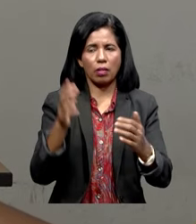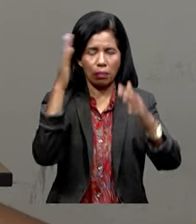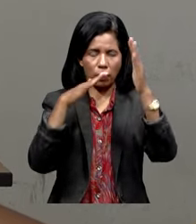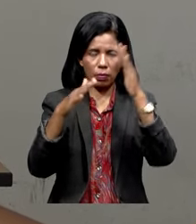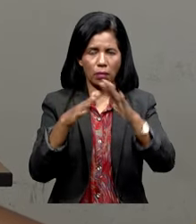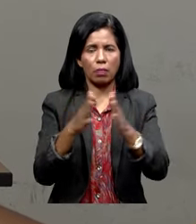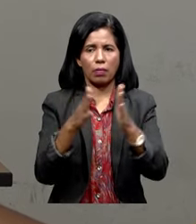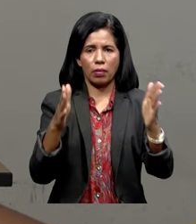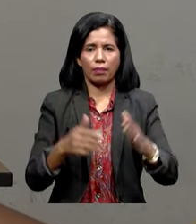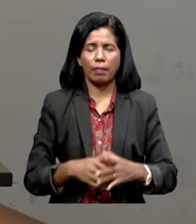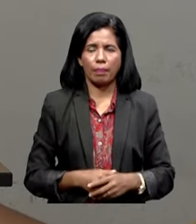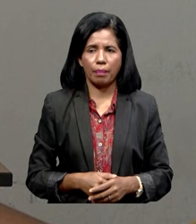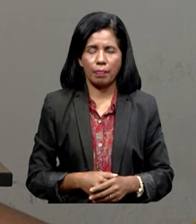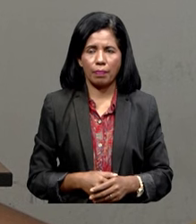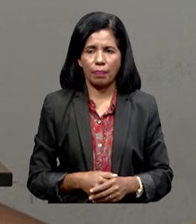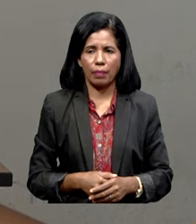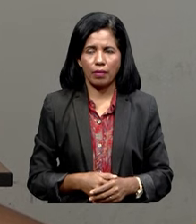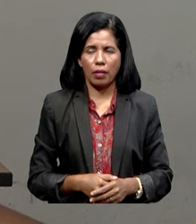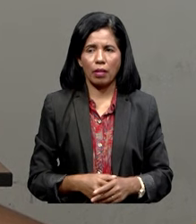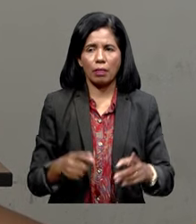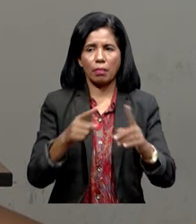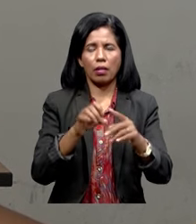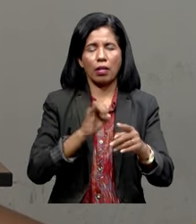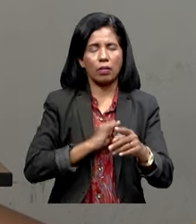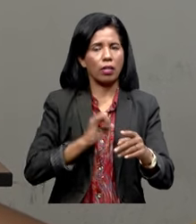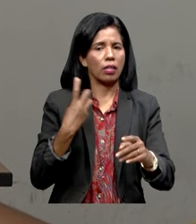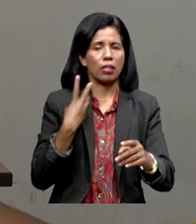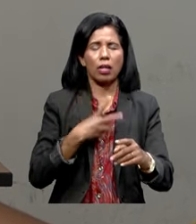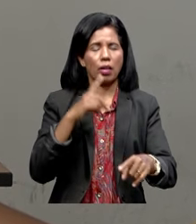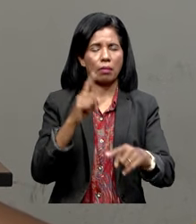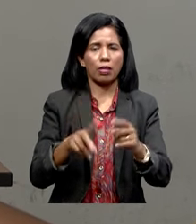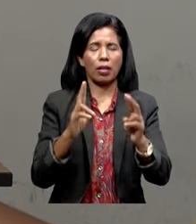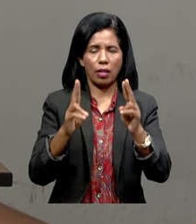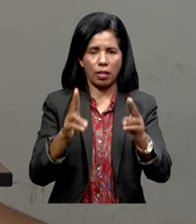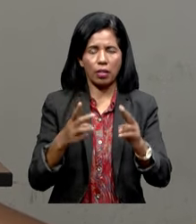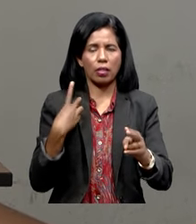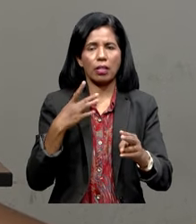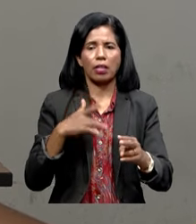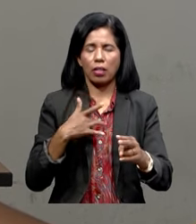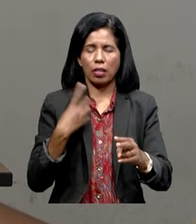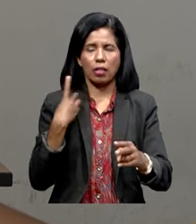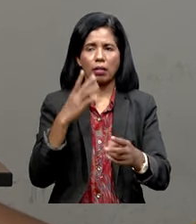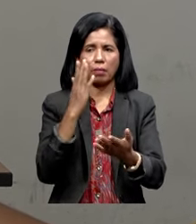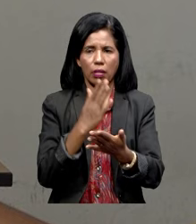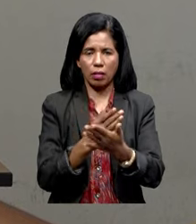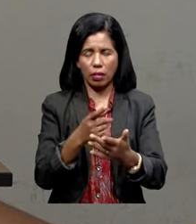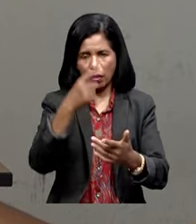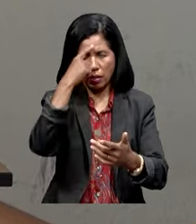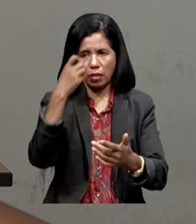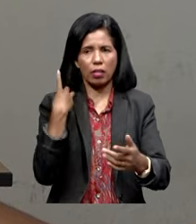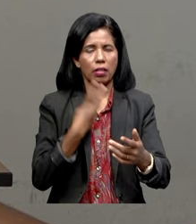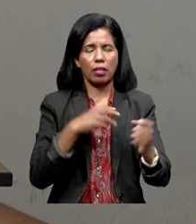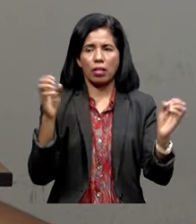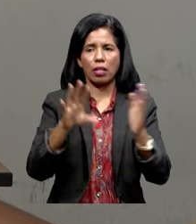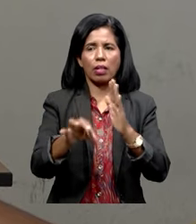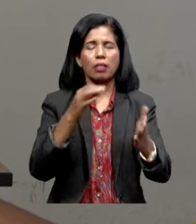liutan. Nebe bahau ni talali ka ambis. Ita ni ambis awan ni bele para tiara. Tambah ita selah itu beneficiu